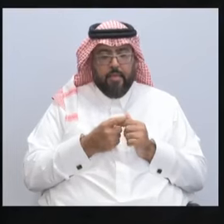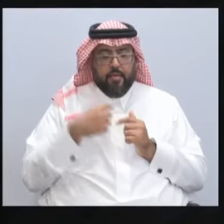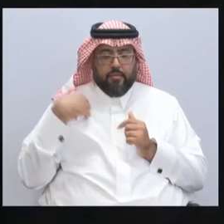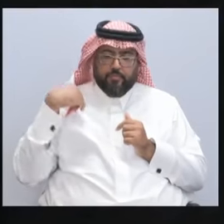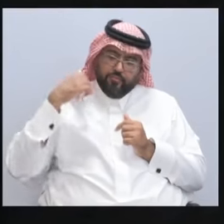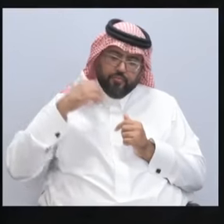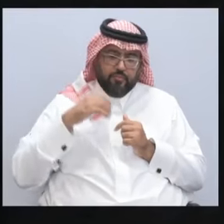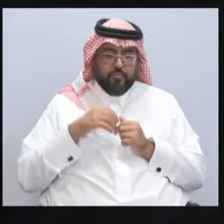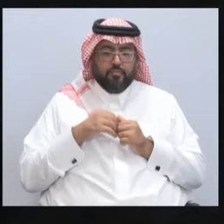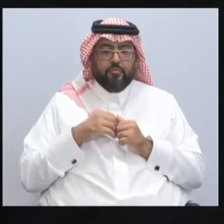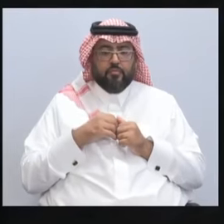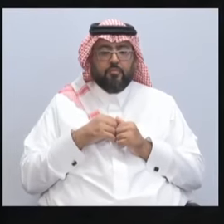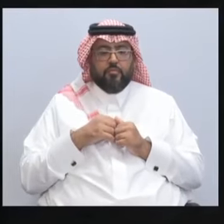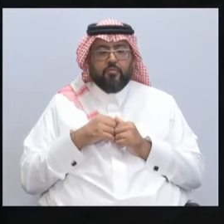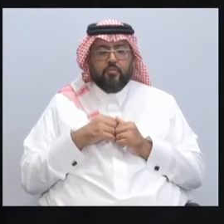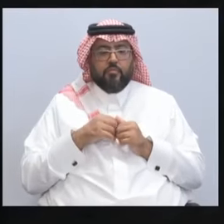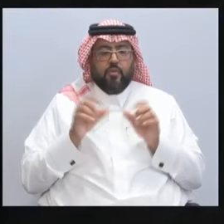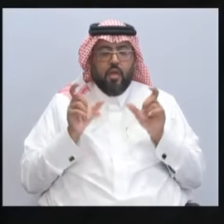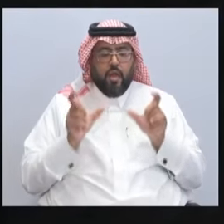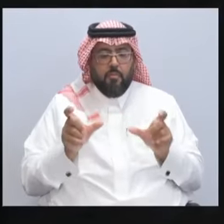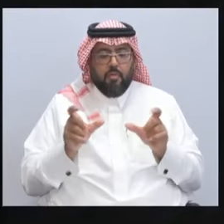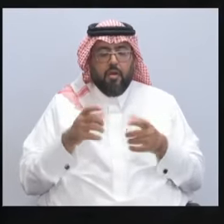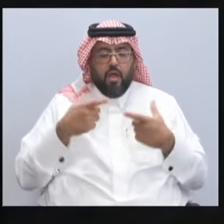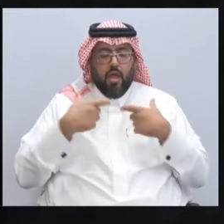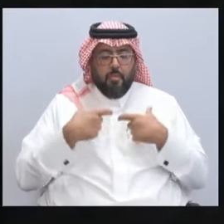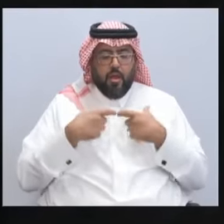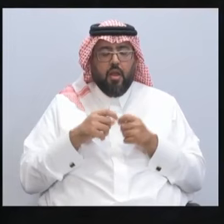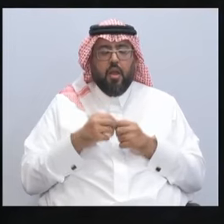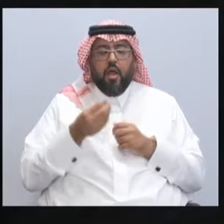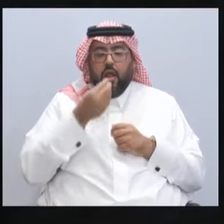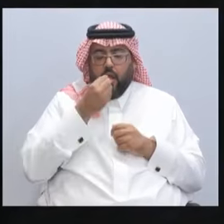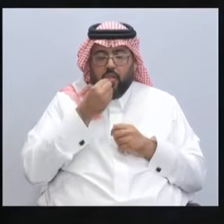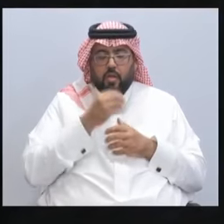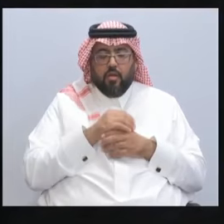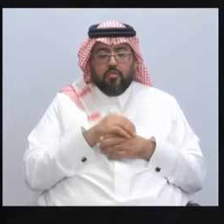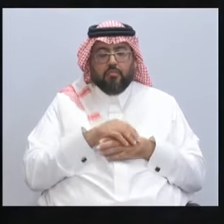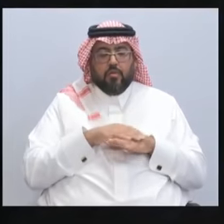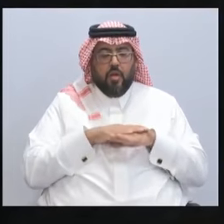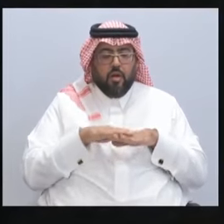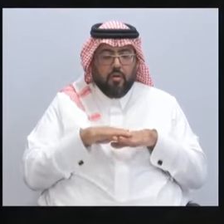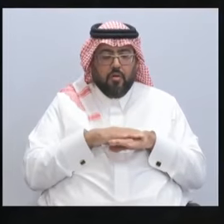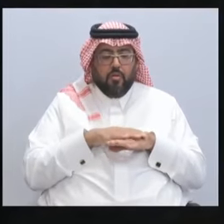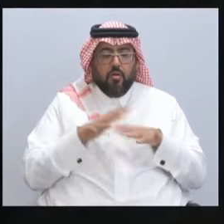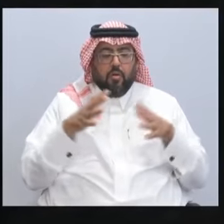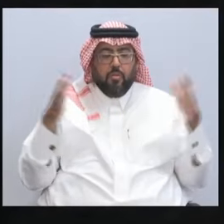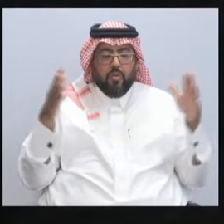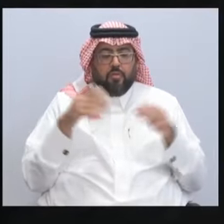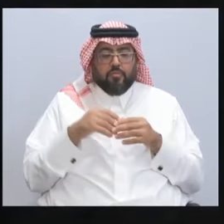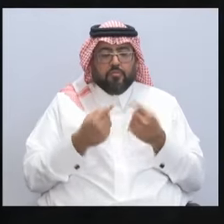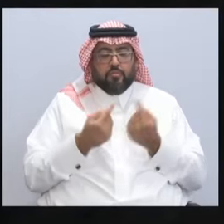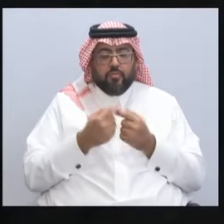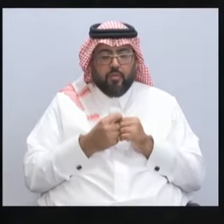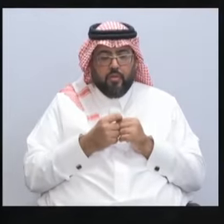العربي لتحقيق الامن الغذائي استصلاح العرض البور اجراء دراسات حول الموارد